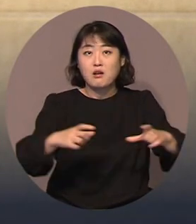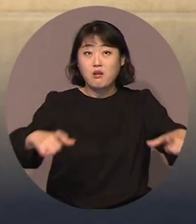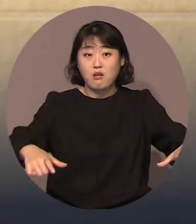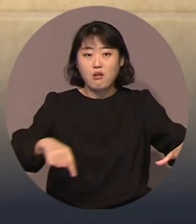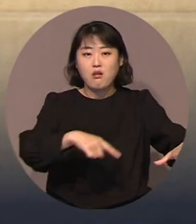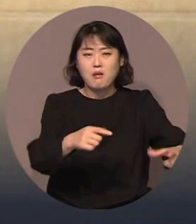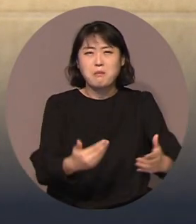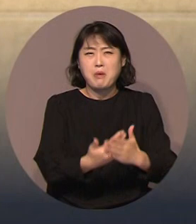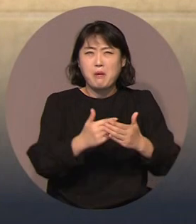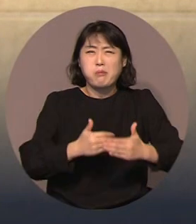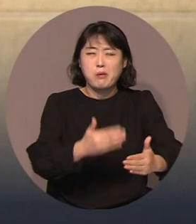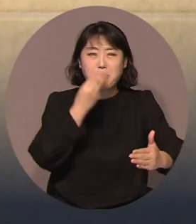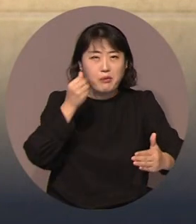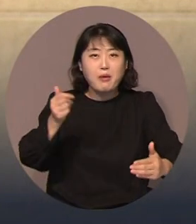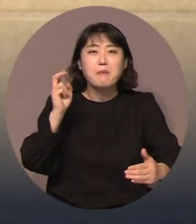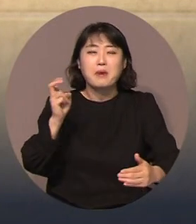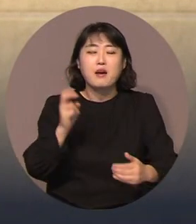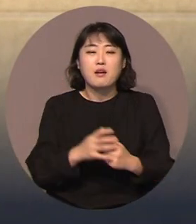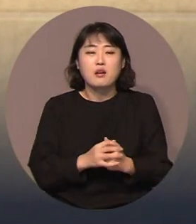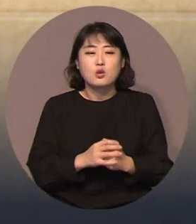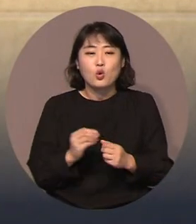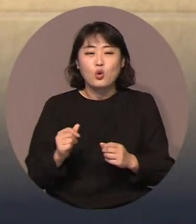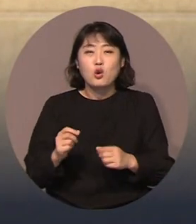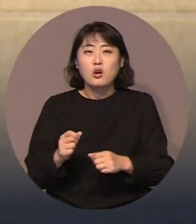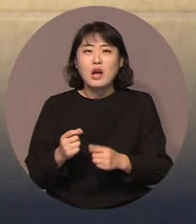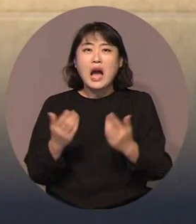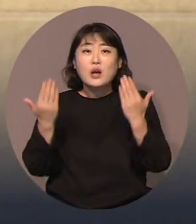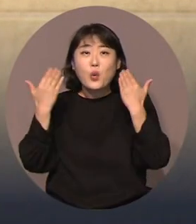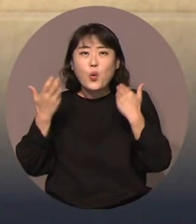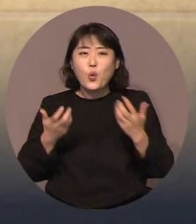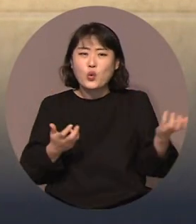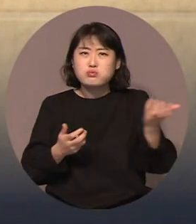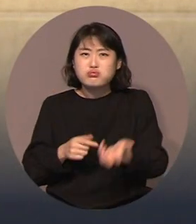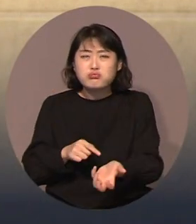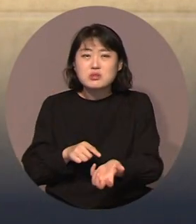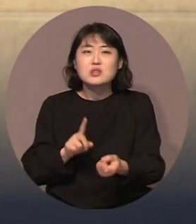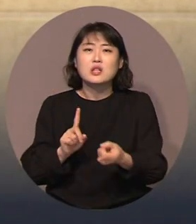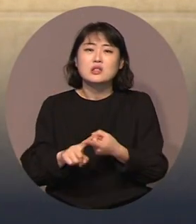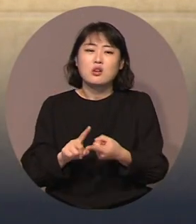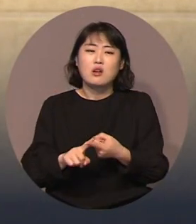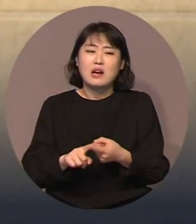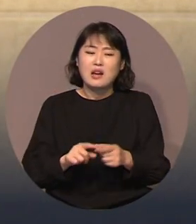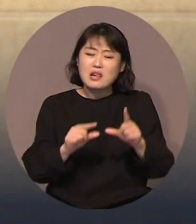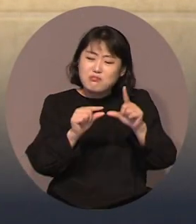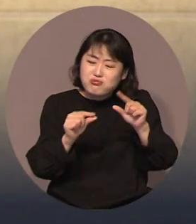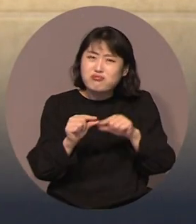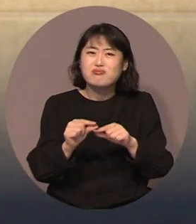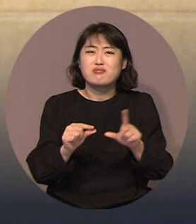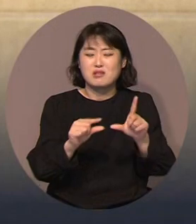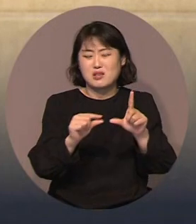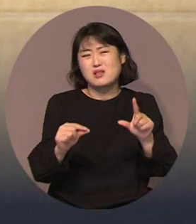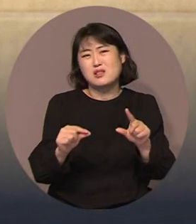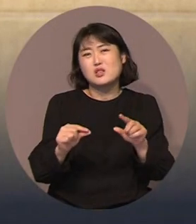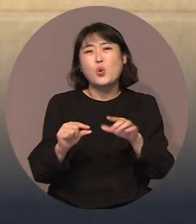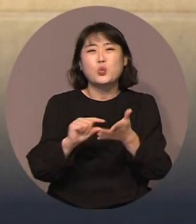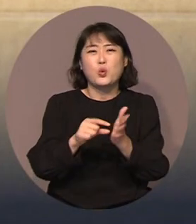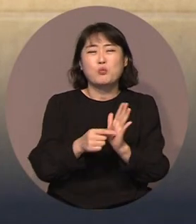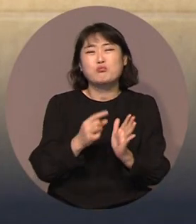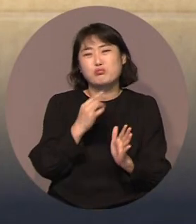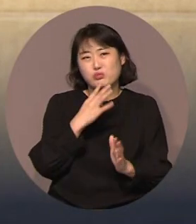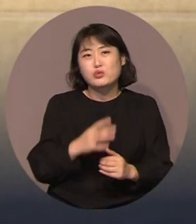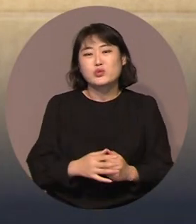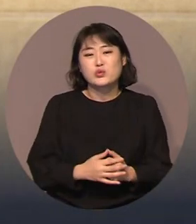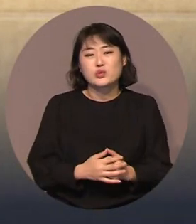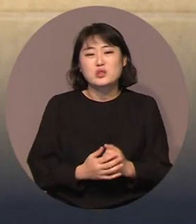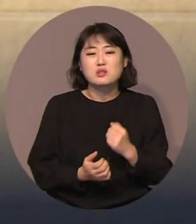이 육사 이전 문제는 국방 클러스터의 한 점 정도다, 한 요소